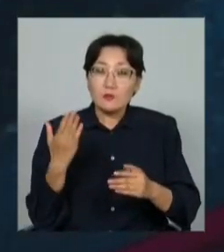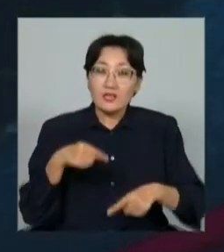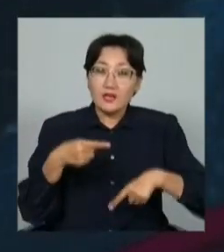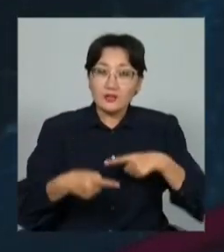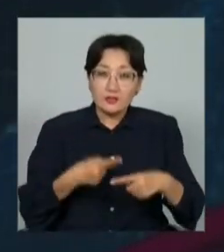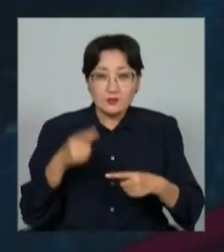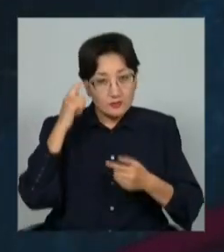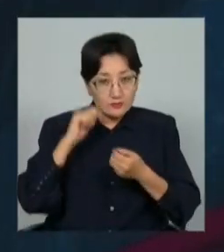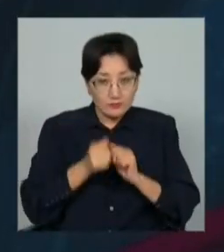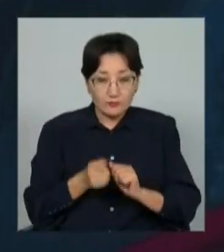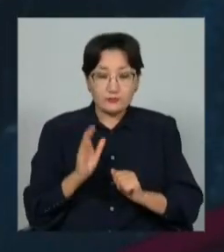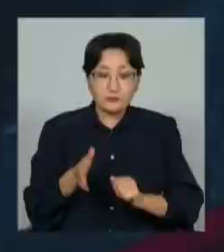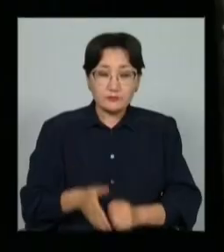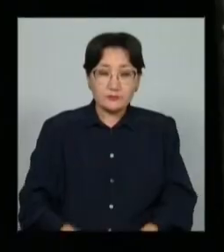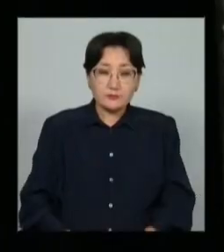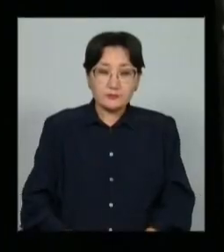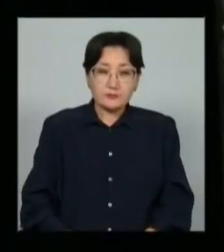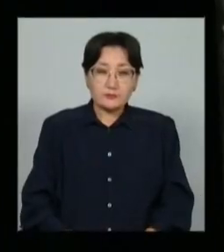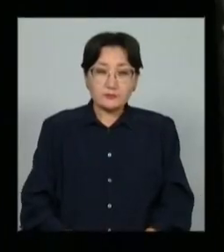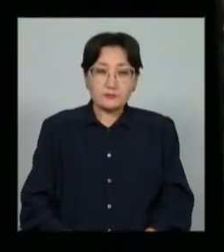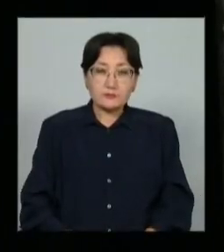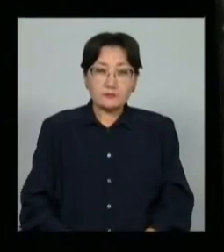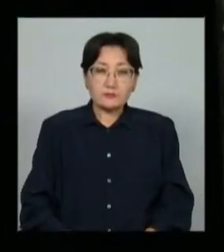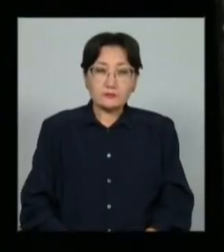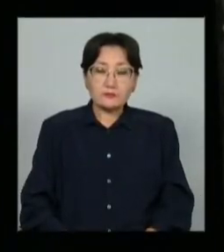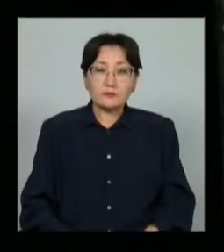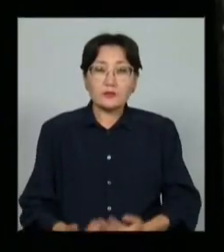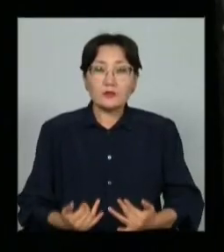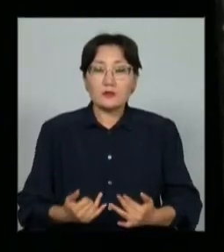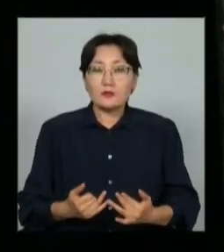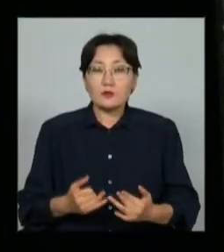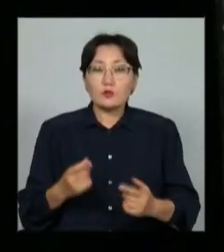кинофильмдермен еске алады. Бүгін жетістік әлі алда.